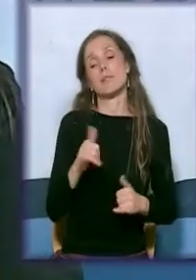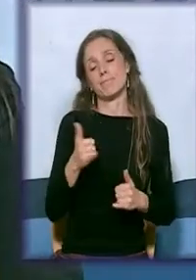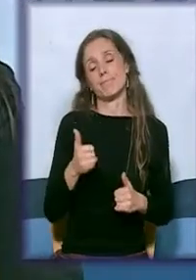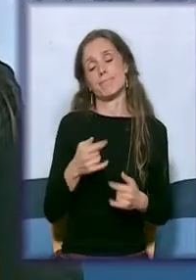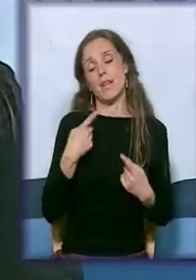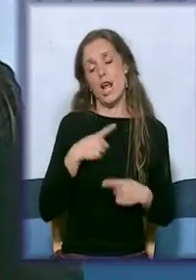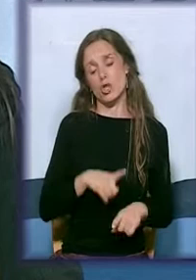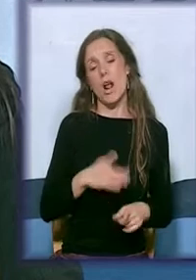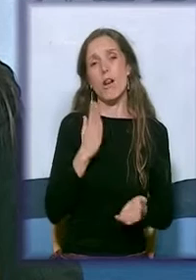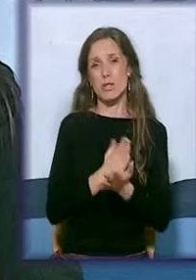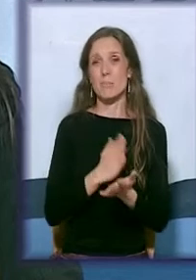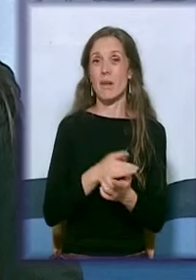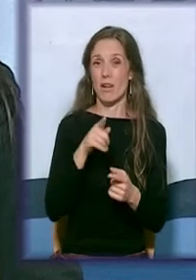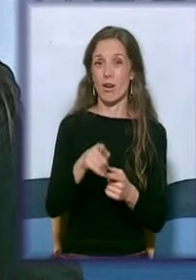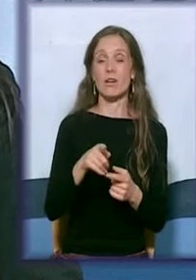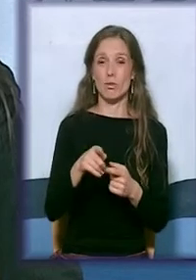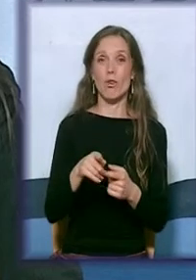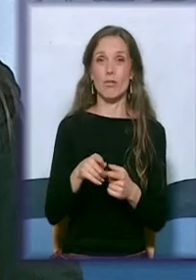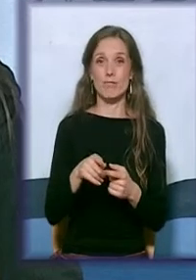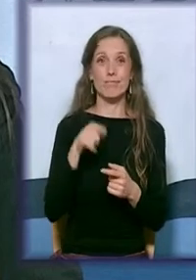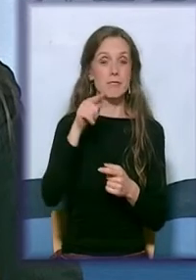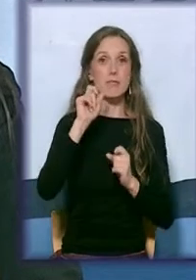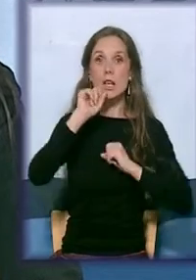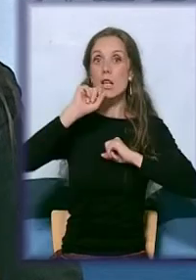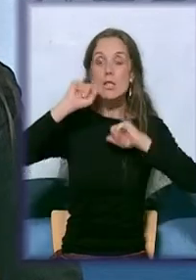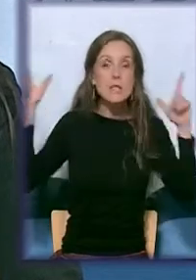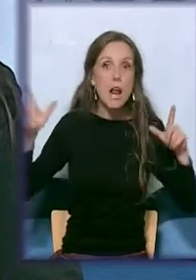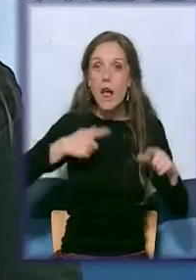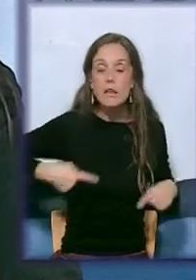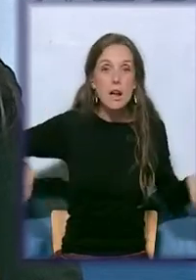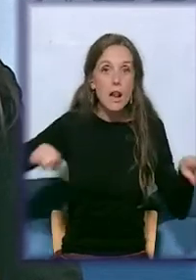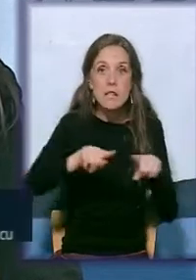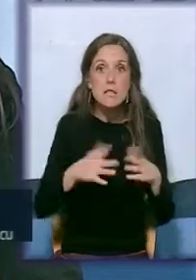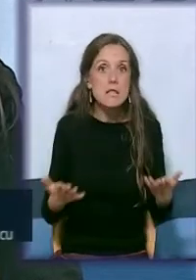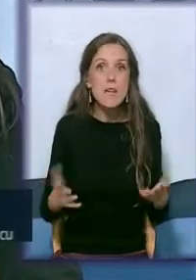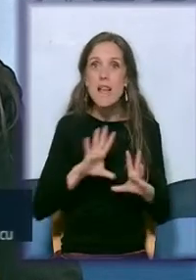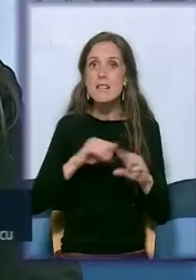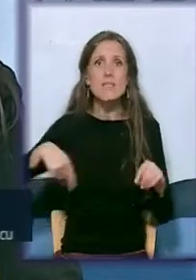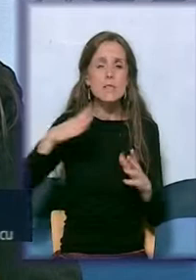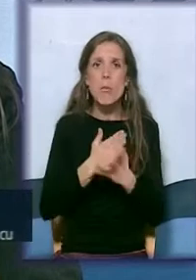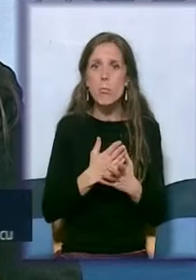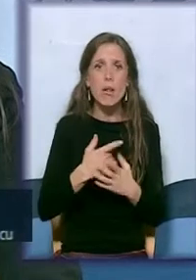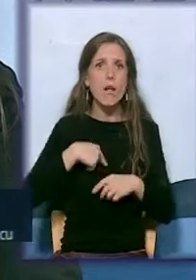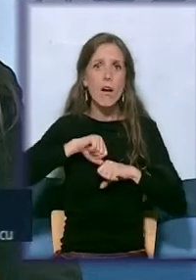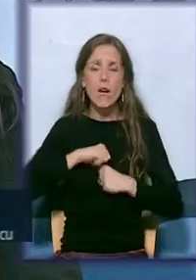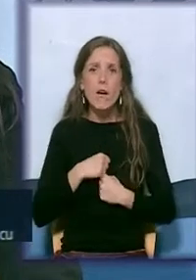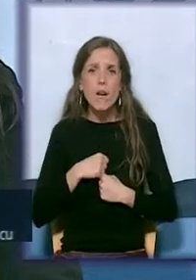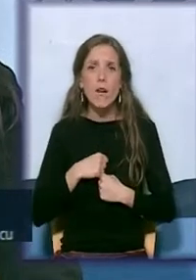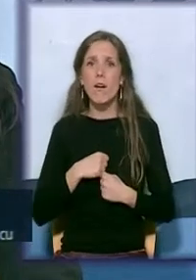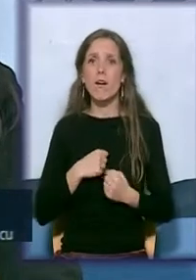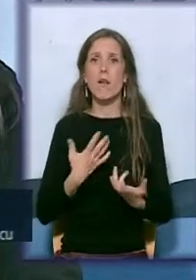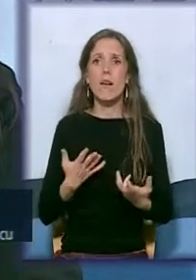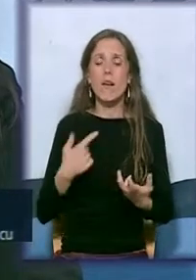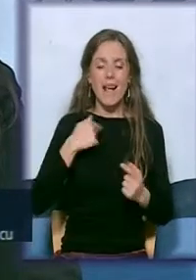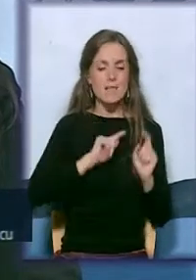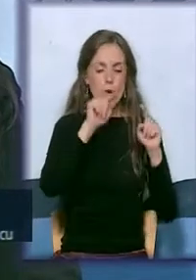se ta katastrofa. Havarija koja nas iznenadila sve i bili smo negdje svi pogođeni, zaista. Kada smo došli, kada smo